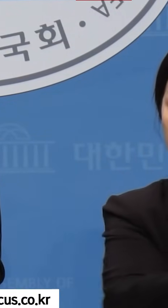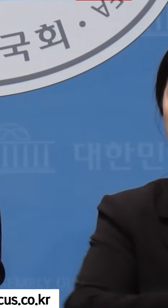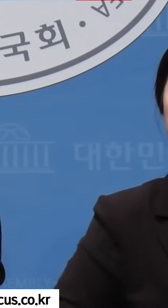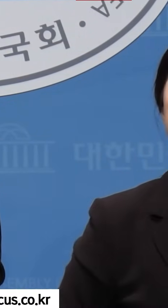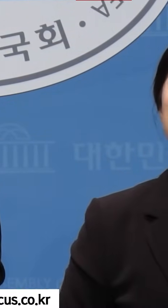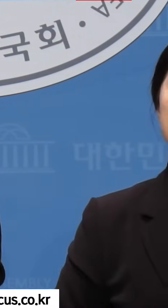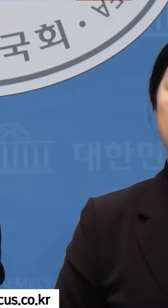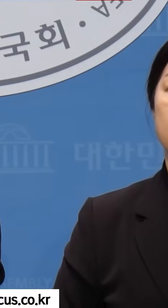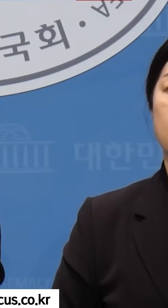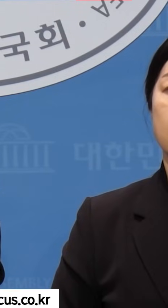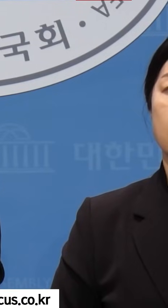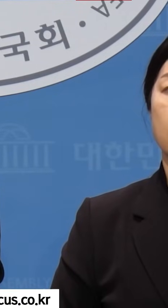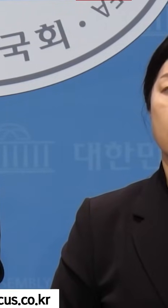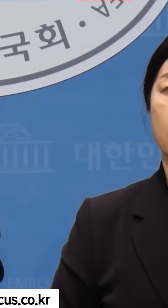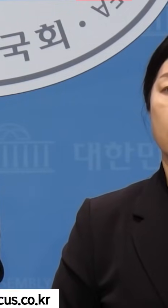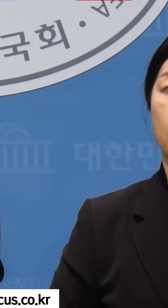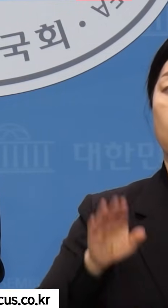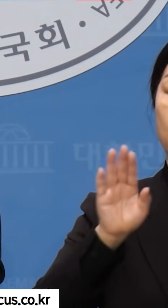그리고